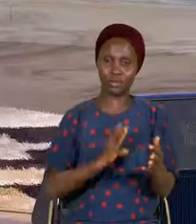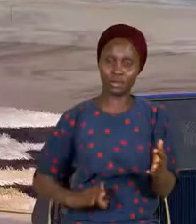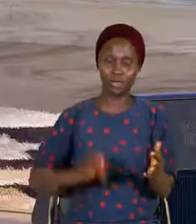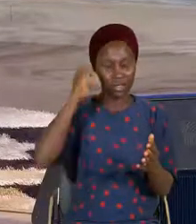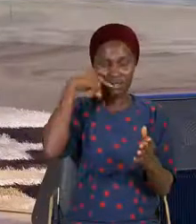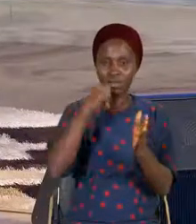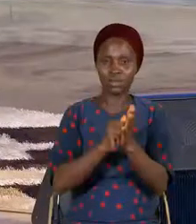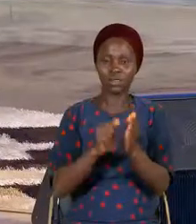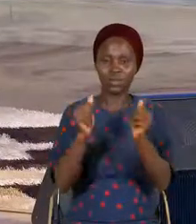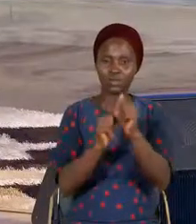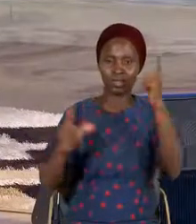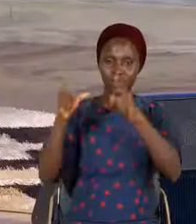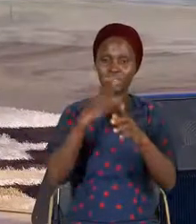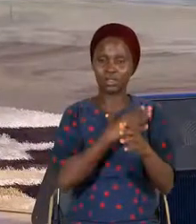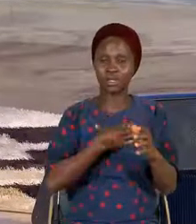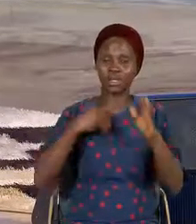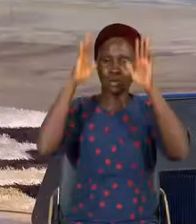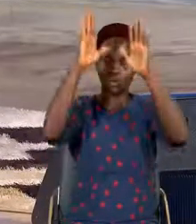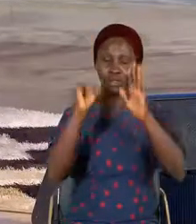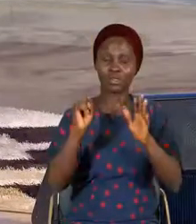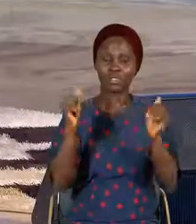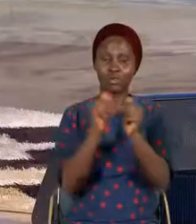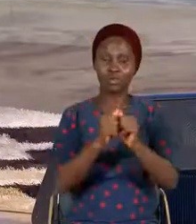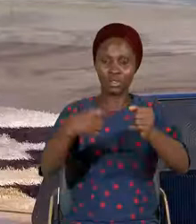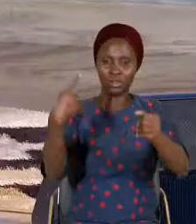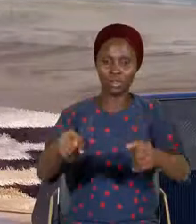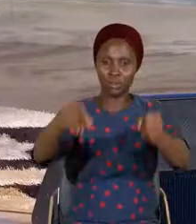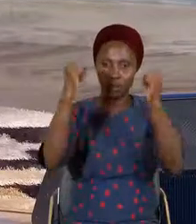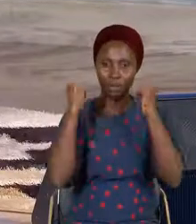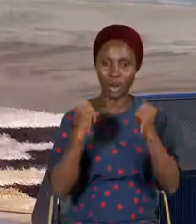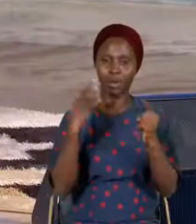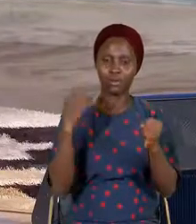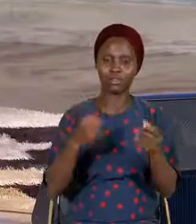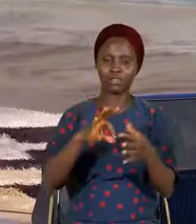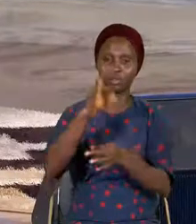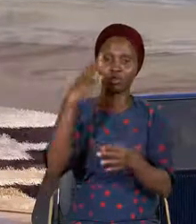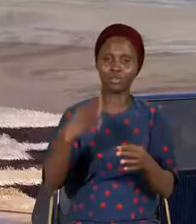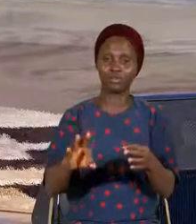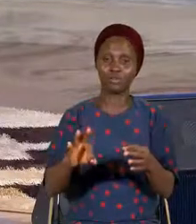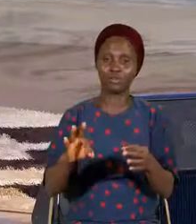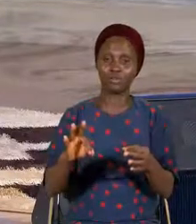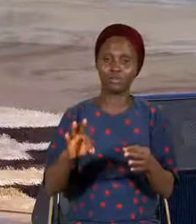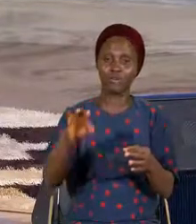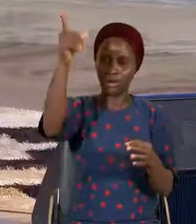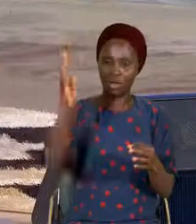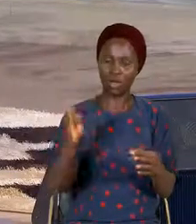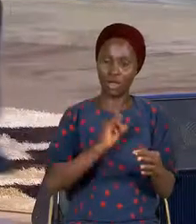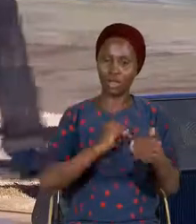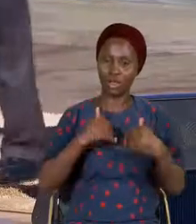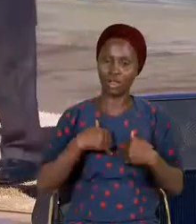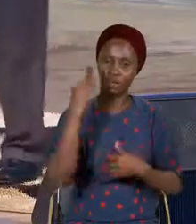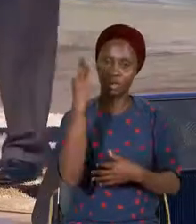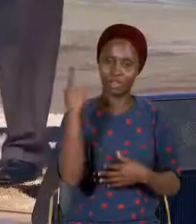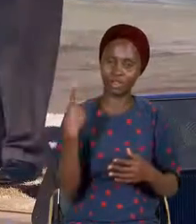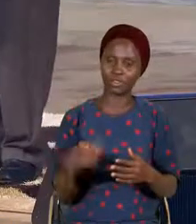j'ai abondamment répandu l'évangile de Christ. Il dit avec la puissance des miracles, des prodiges, par la puissance de l'Esprit de Dieu, en sorte